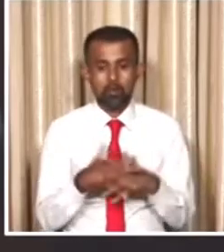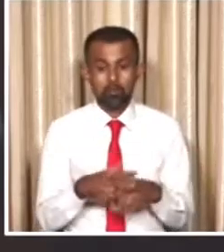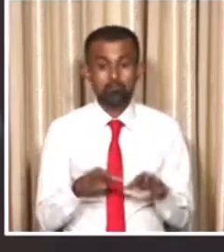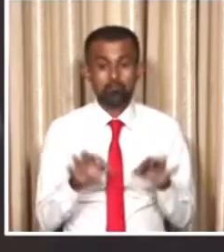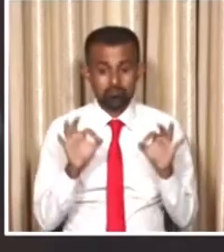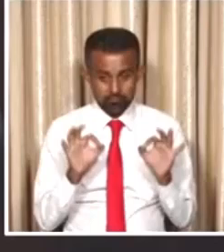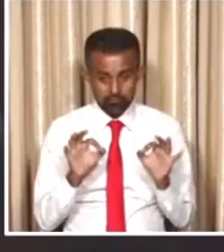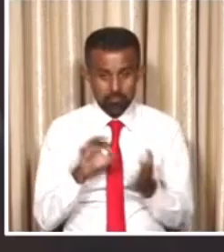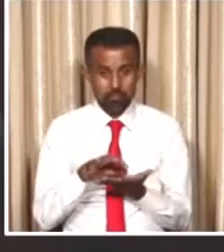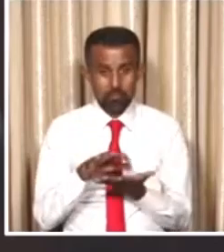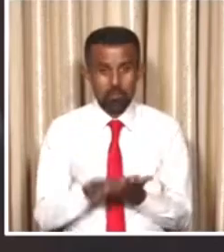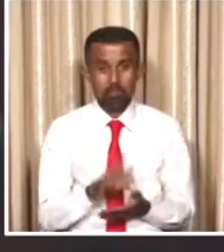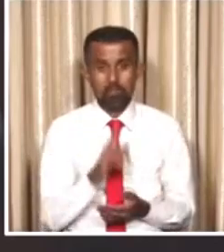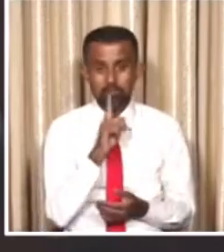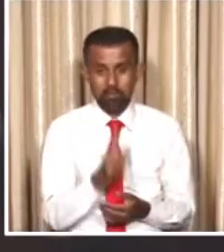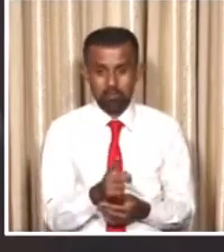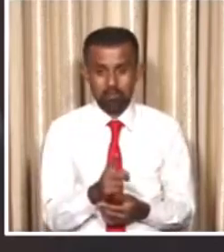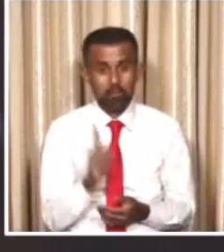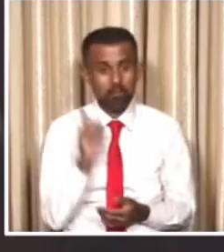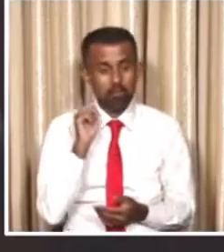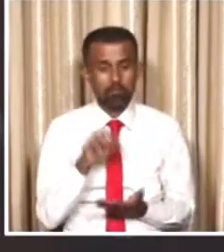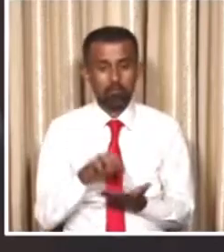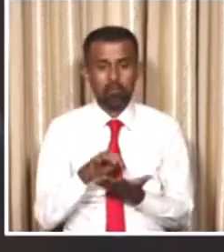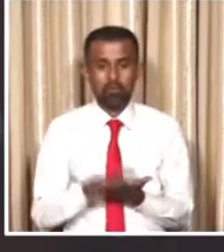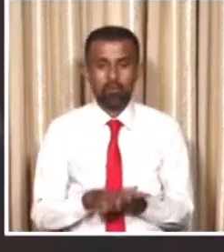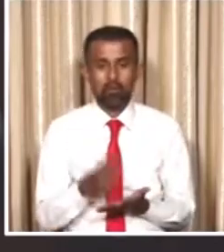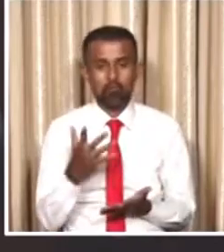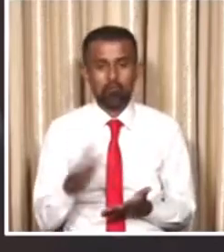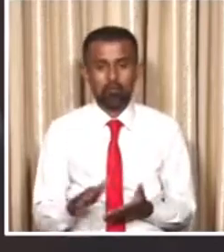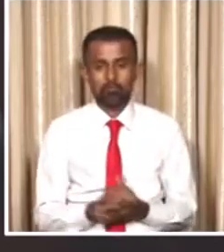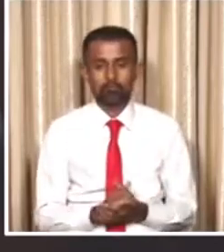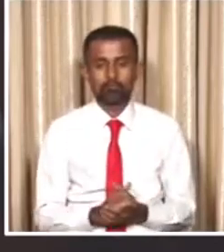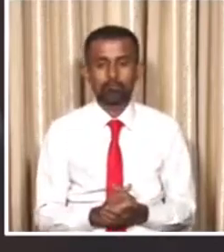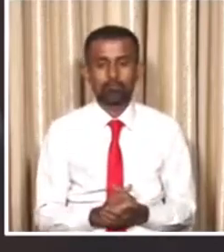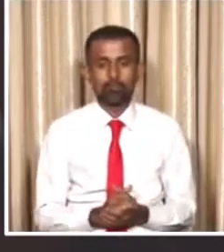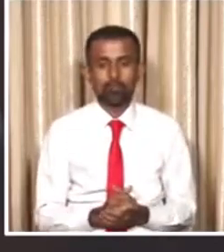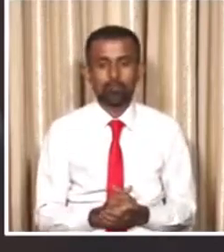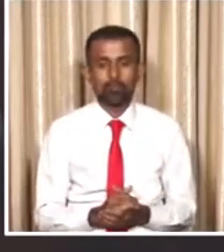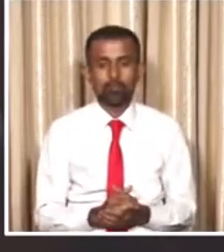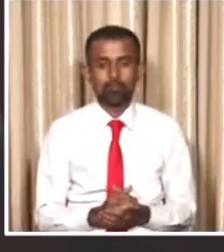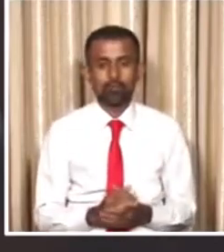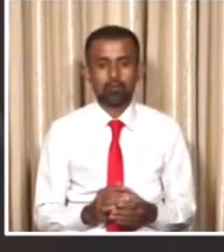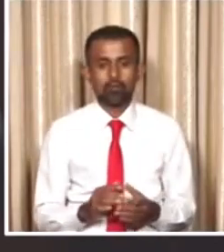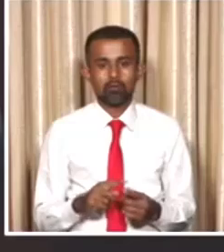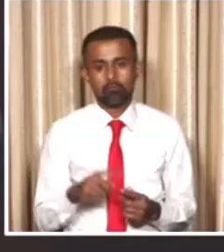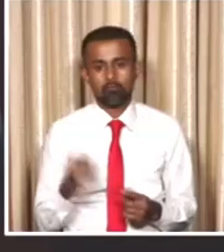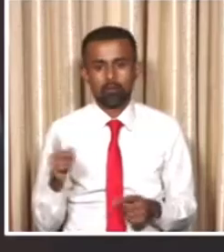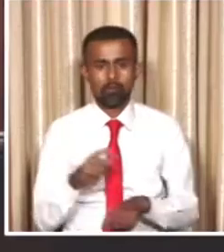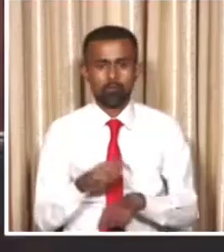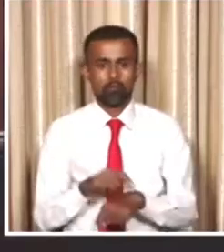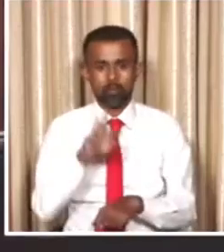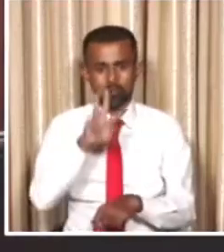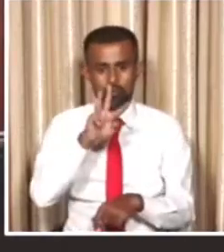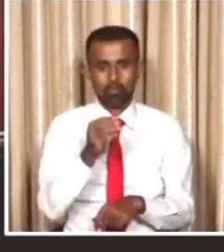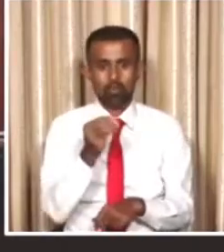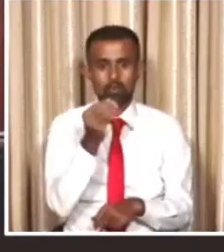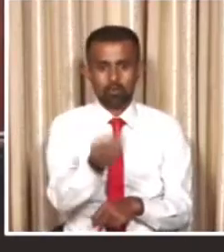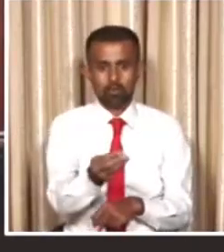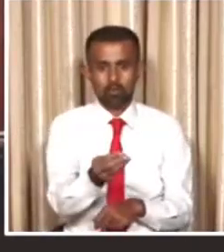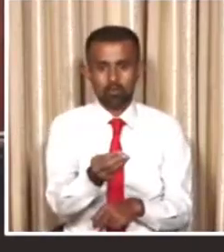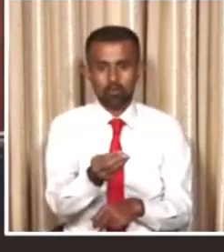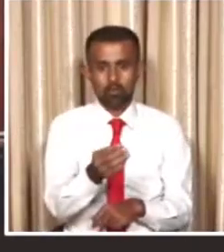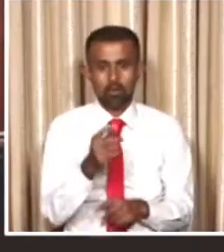නීත්‍යානුකූලයි කියන දේ ප්‍රකාශ කරලා ඒ වෙලාවේ තීන්දුවක් දීලා දෙනවා. ගරු මන්ත්‍රීතුමා, ඔබතුමාට තව අතිරේක විනාඩි 3ක් හම්බ වෙනවා. තව්පීක්